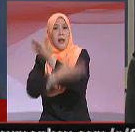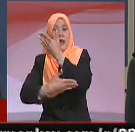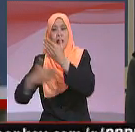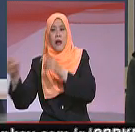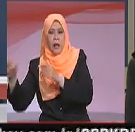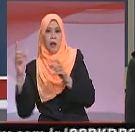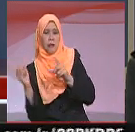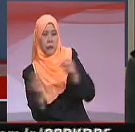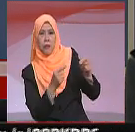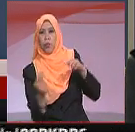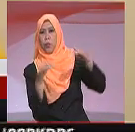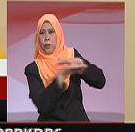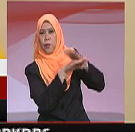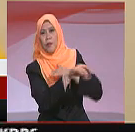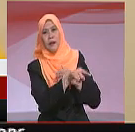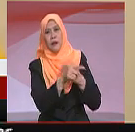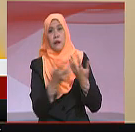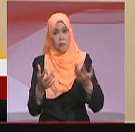Malaysia buat dakwaan. Kalau buat ni baliklah.